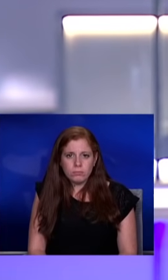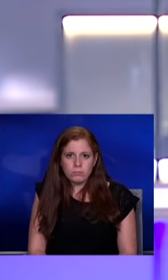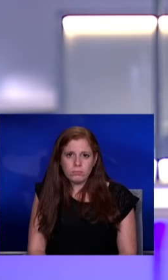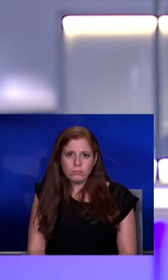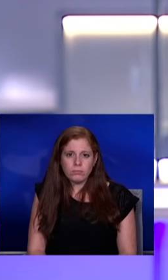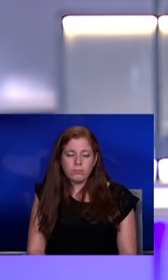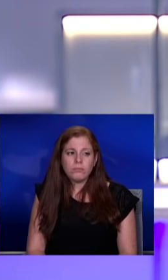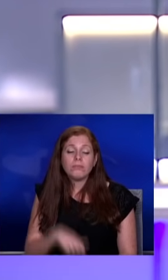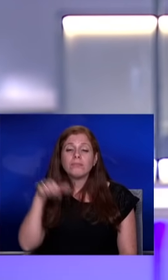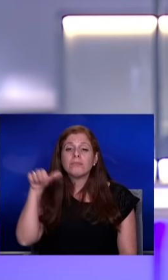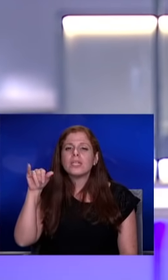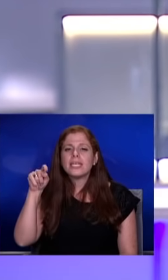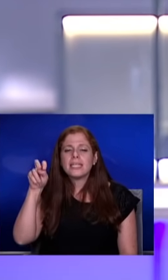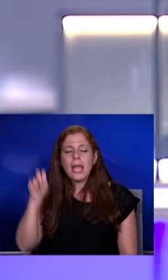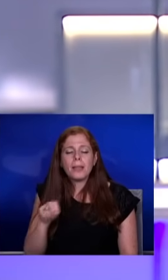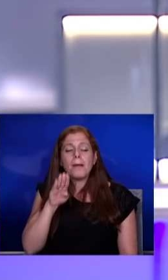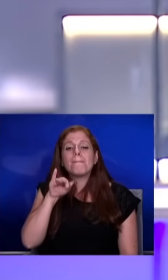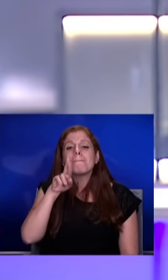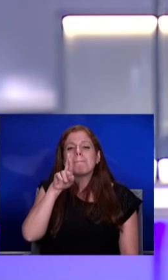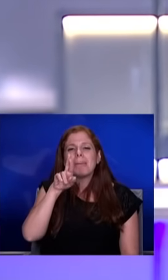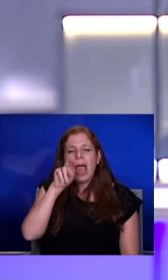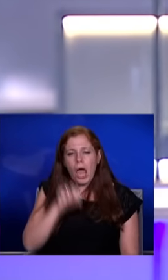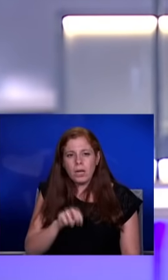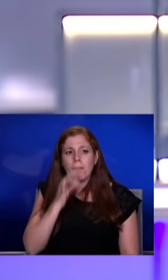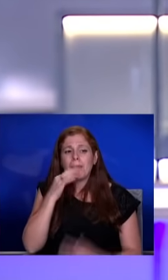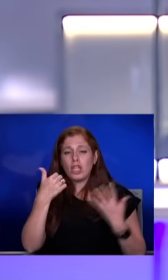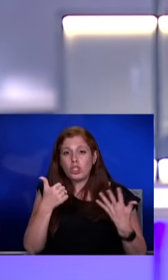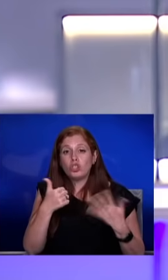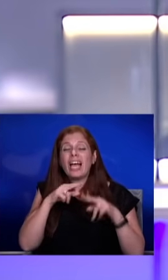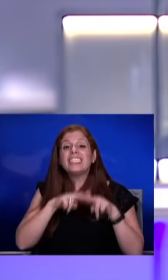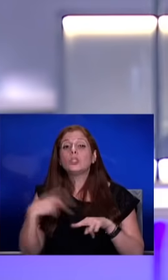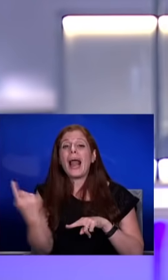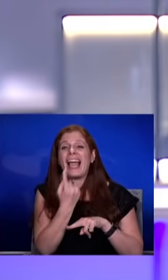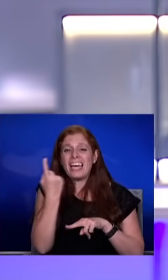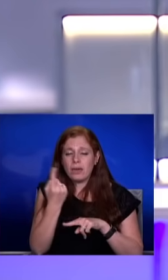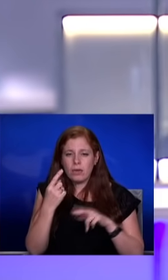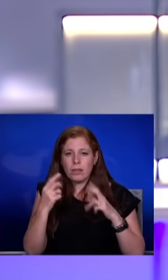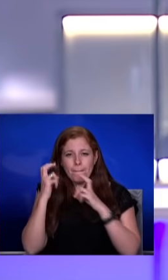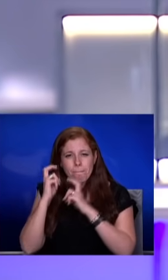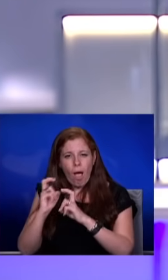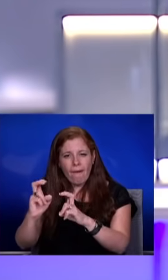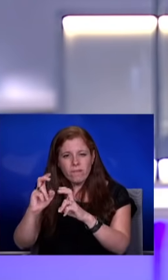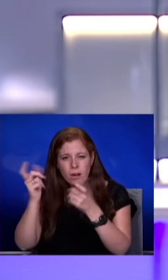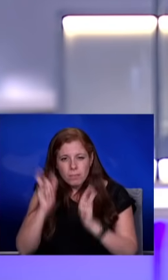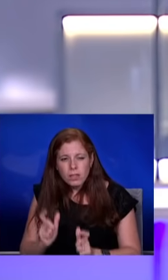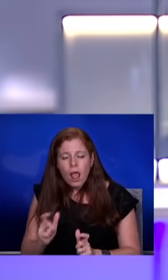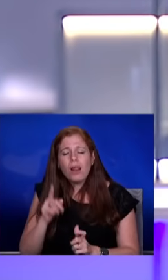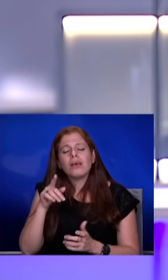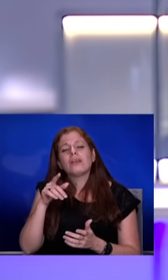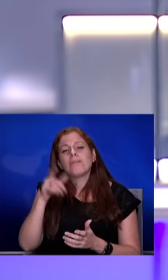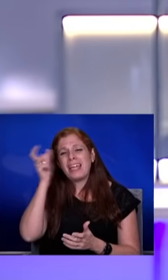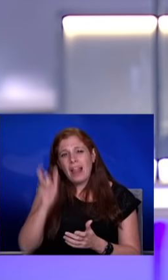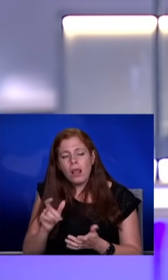איתן בירן, בן השש, הניצול היחיד באסון הרכבל באיטליה, עומד בחודשים האחרונים במרכז מאבק משמורת קשה